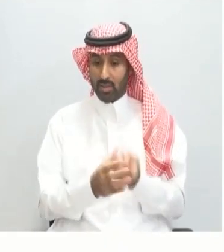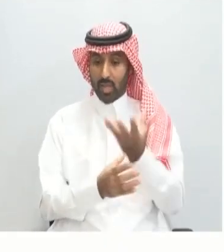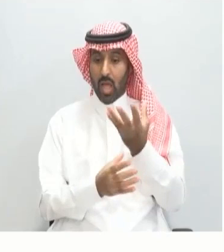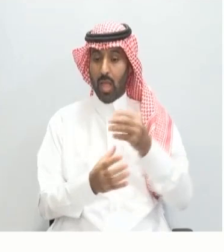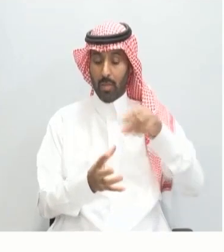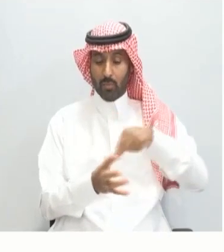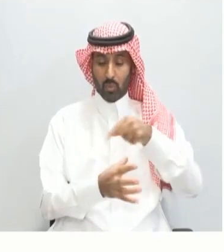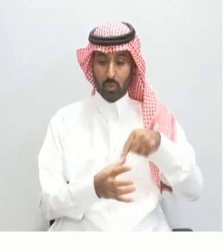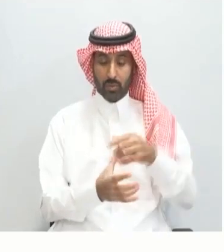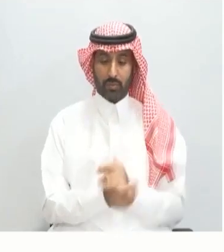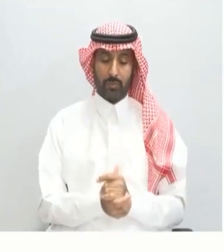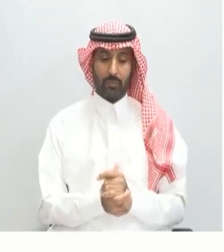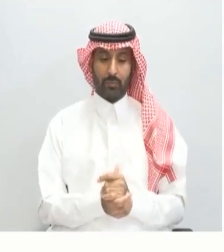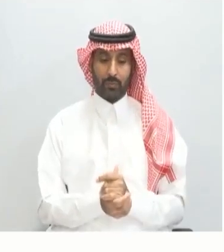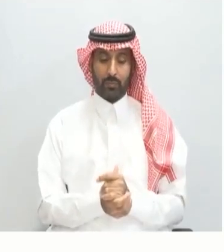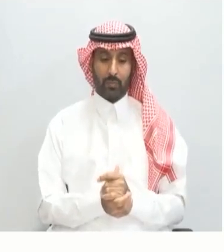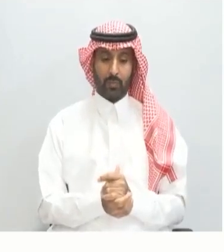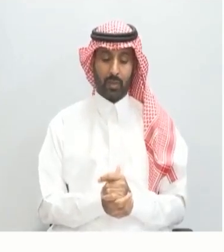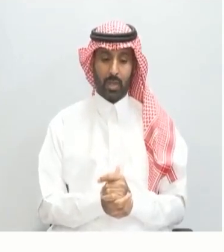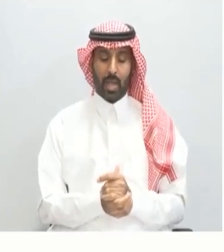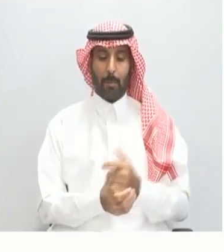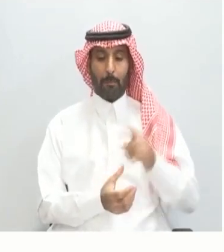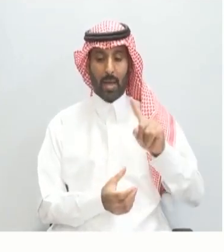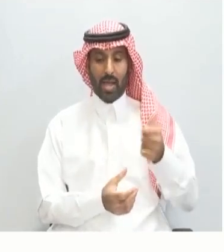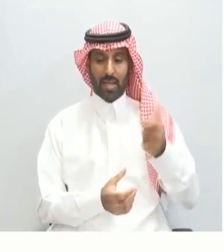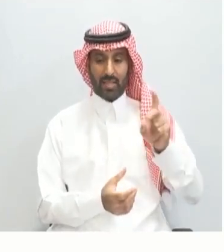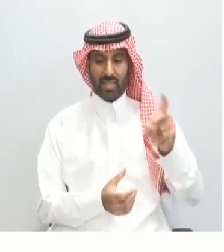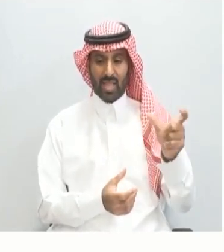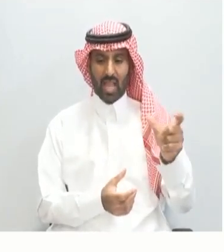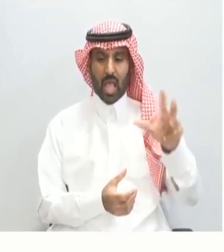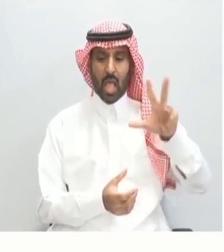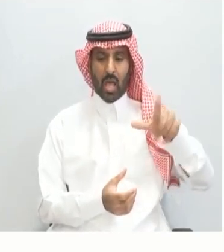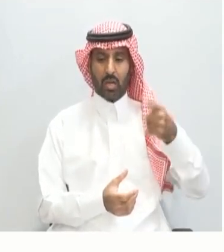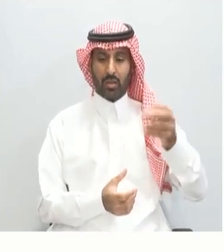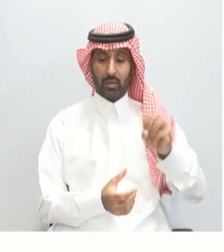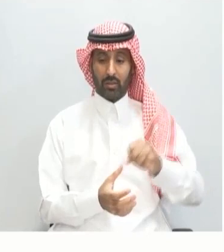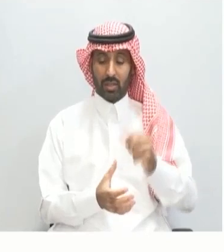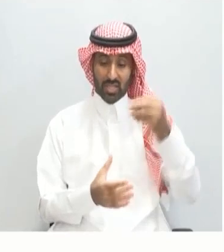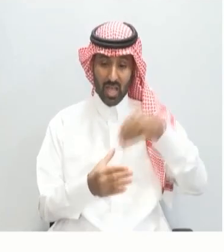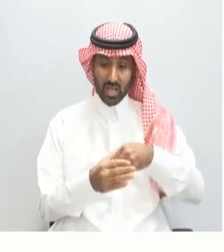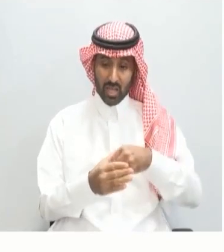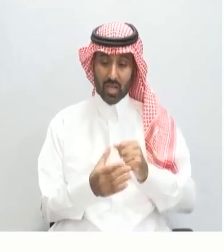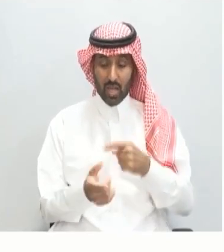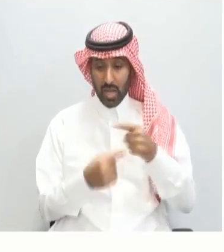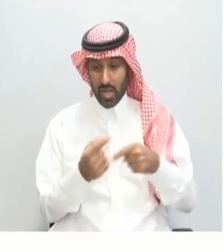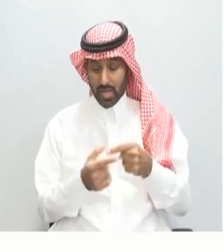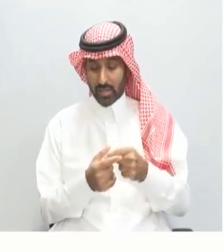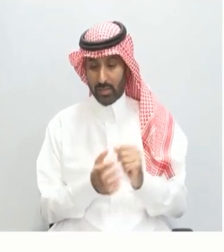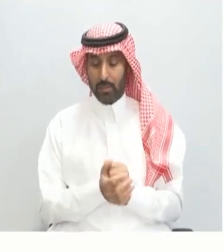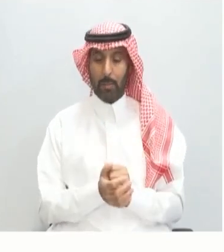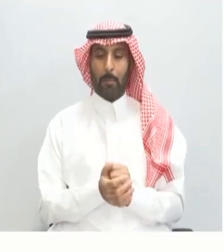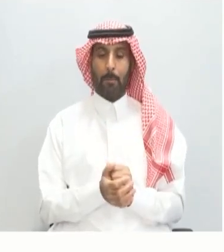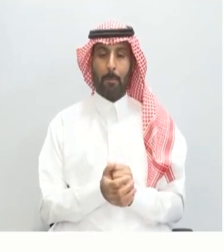باطن الارض لانها صادره من باطن الارض وعاده ما